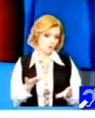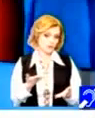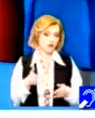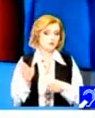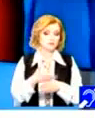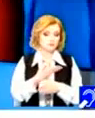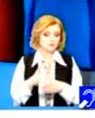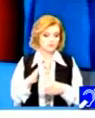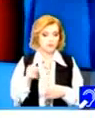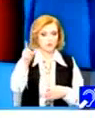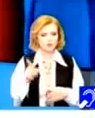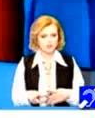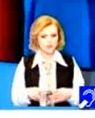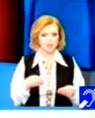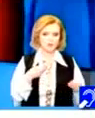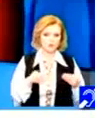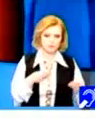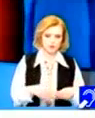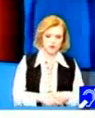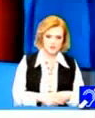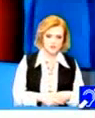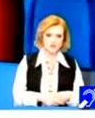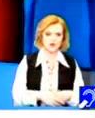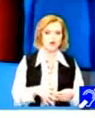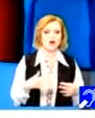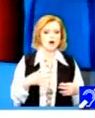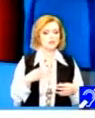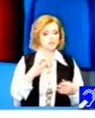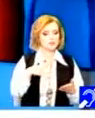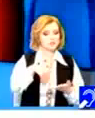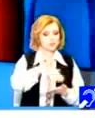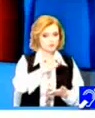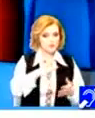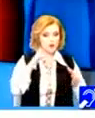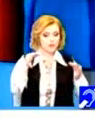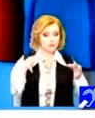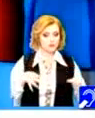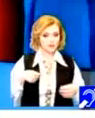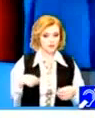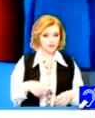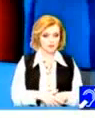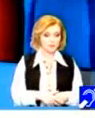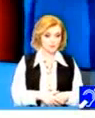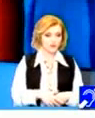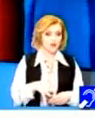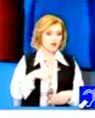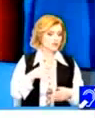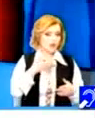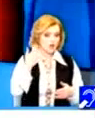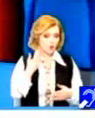a deșeurilor electronice și, nu în ultimul rând, prin renunțarea la folosirea pungilor din plastic. Este o acțiune simplă, dar de